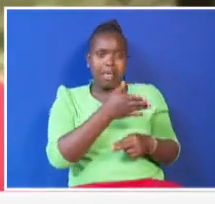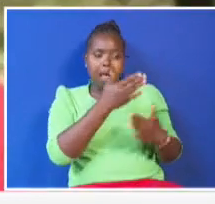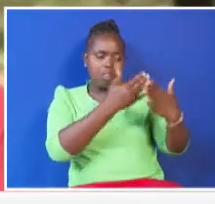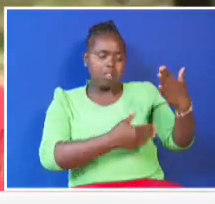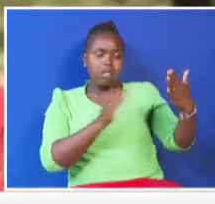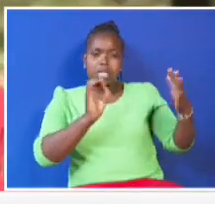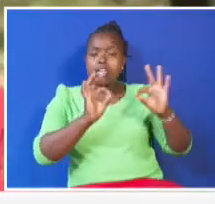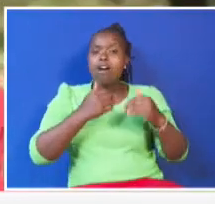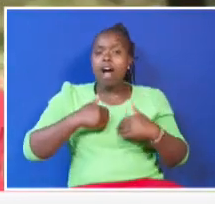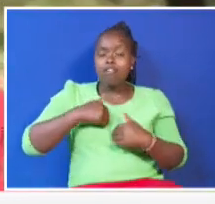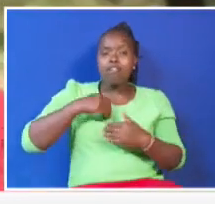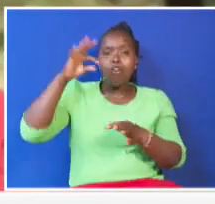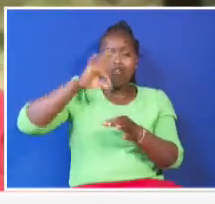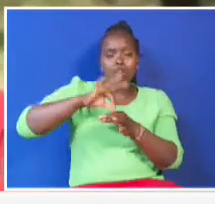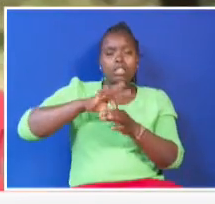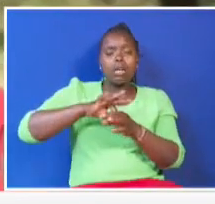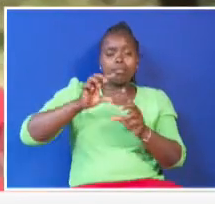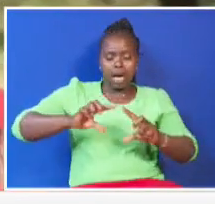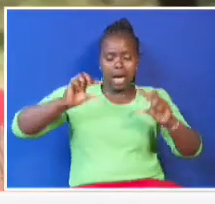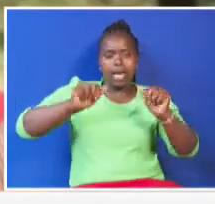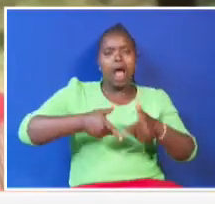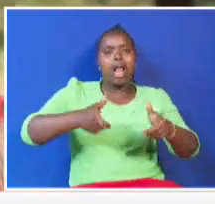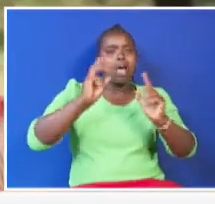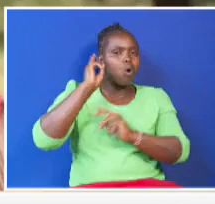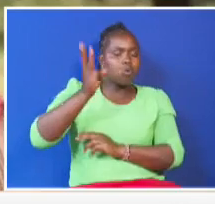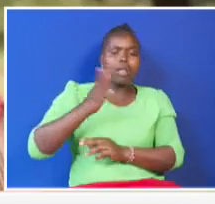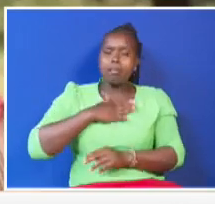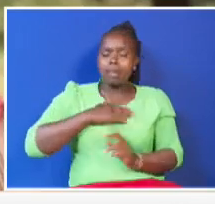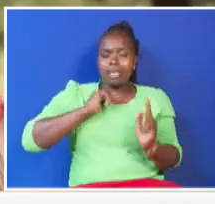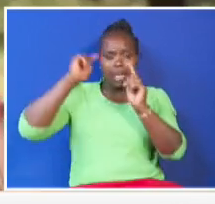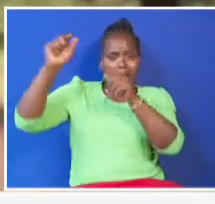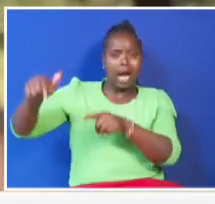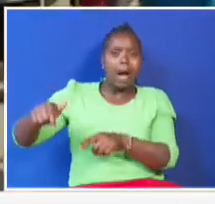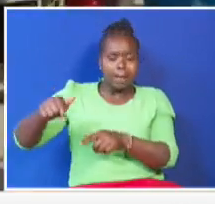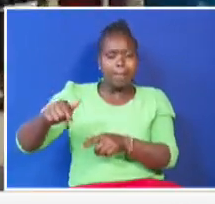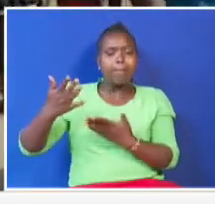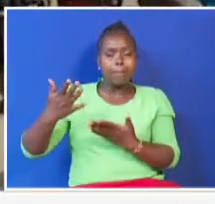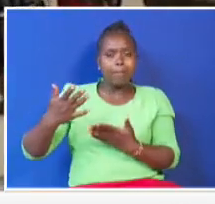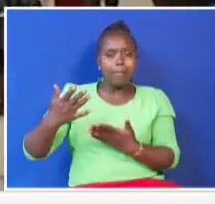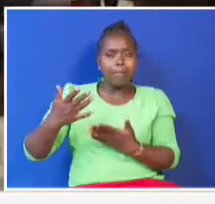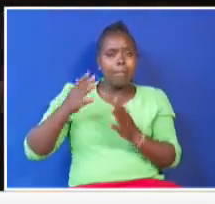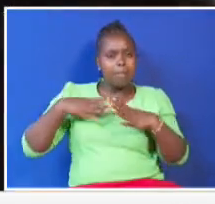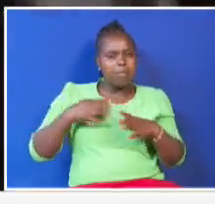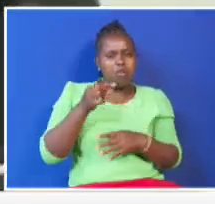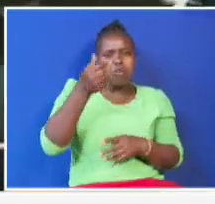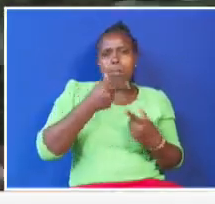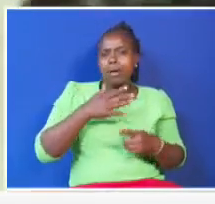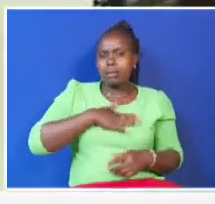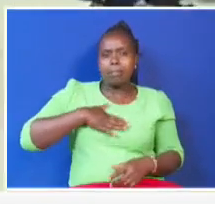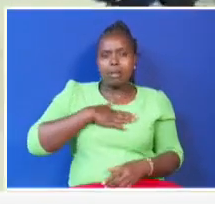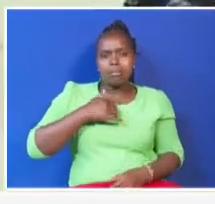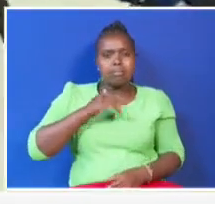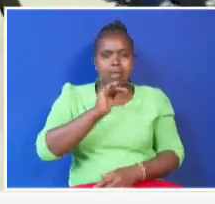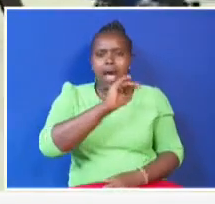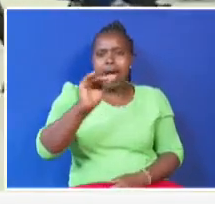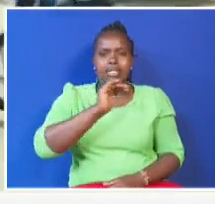list, ukiwa na voter card unakubaliwa. Kwa hivyo tafadhalini mjitokeze kwa wingi, tano utiko chini kiasi, lakini tafadhalini naomba